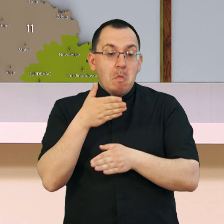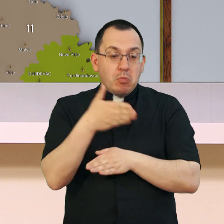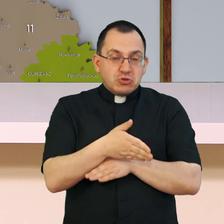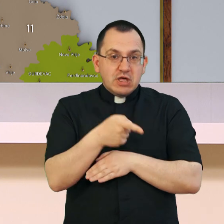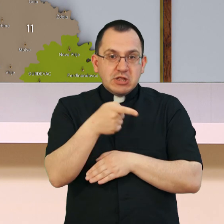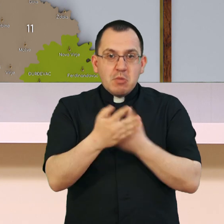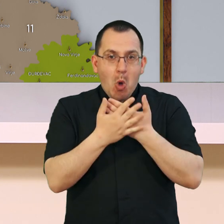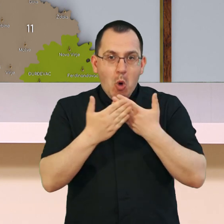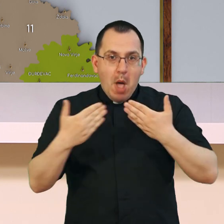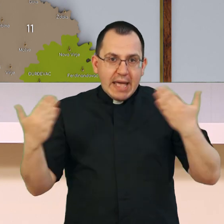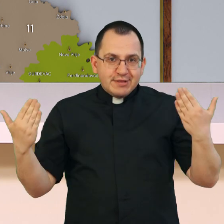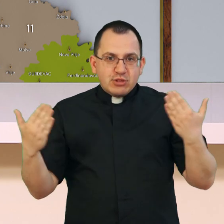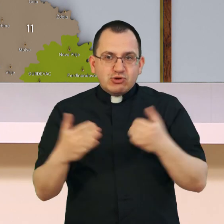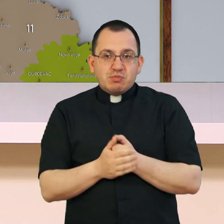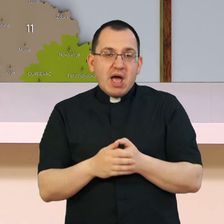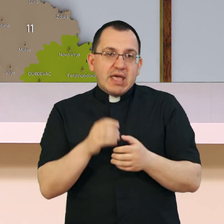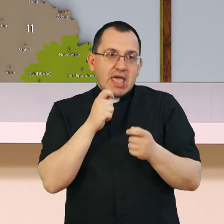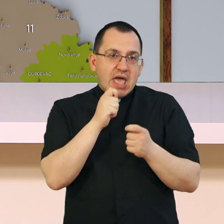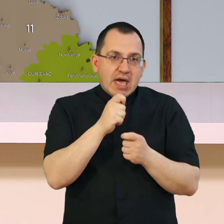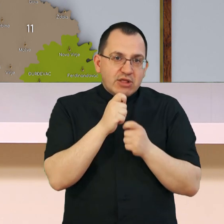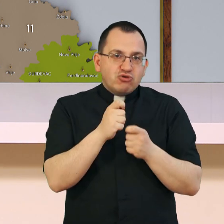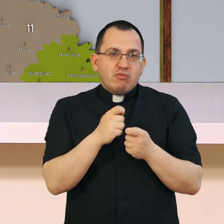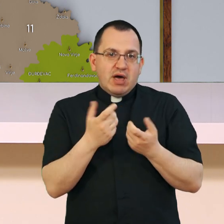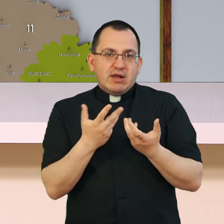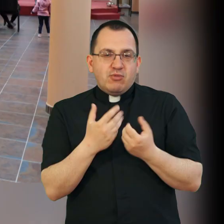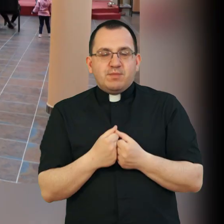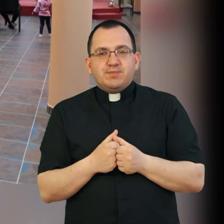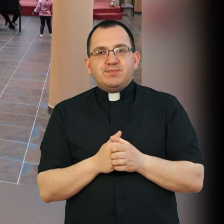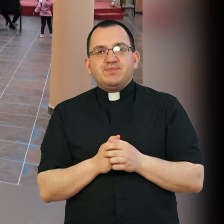te razgovaramo s inicijatorom spomenute izložbe.